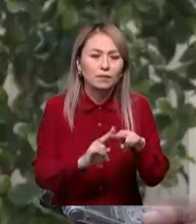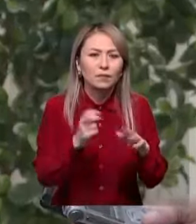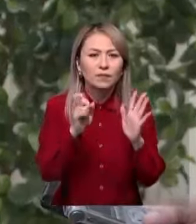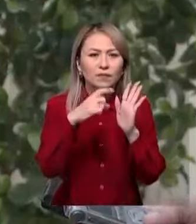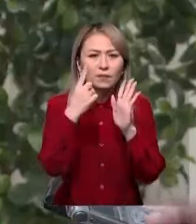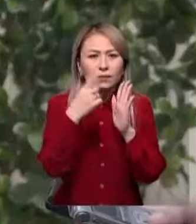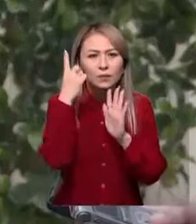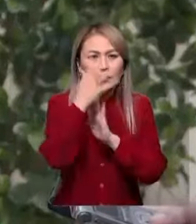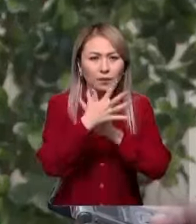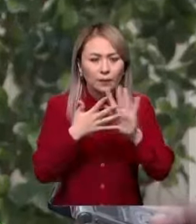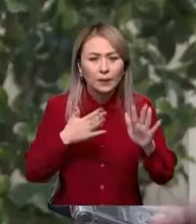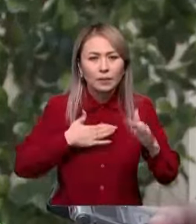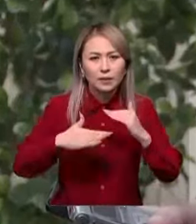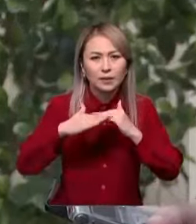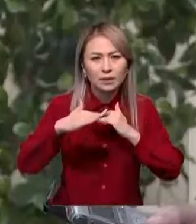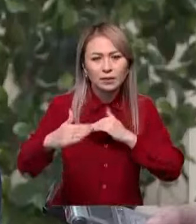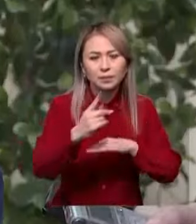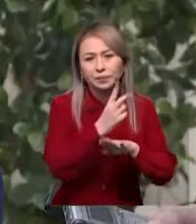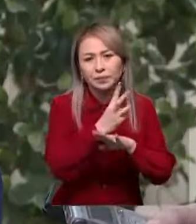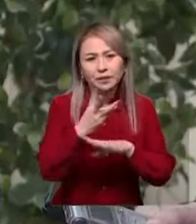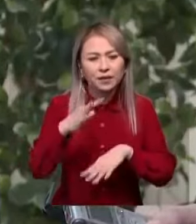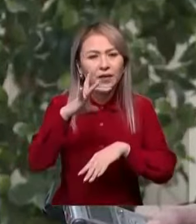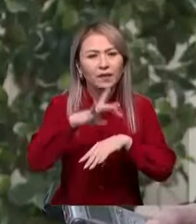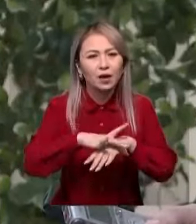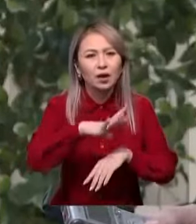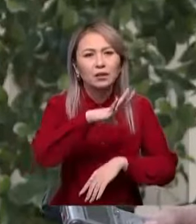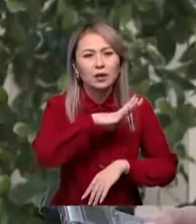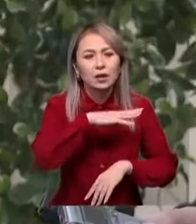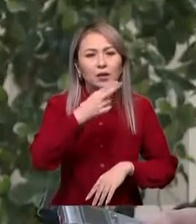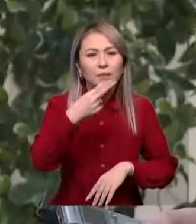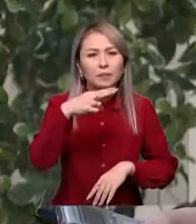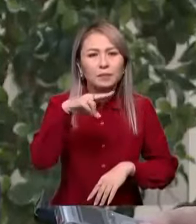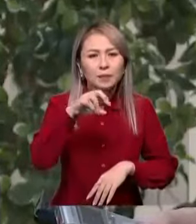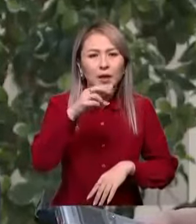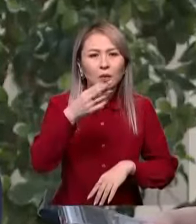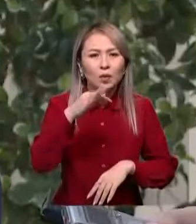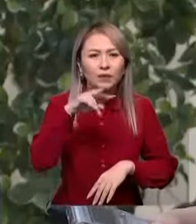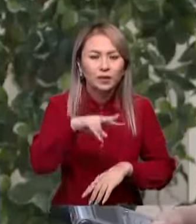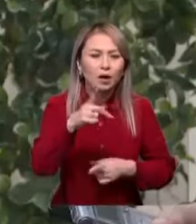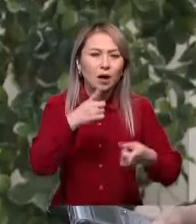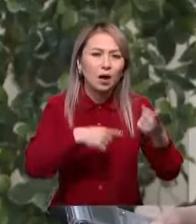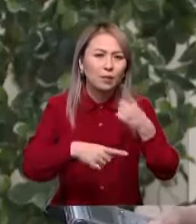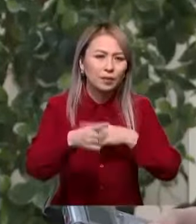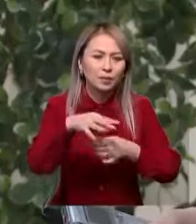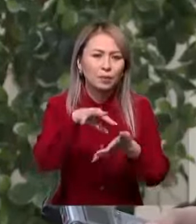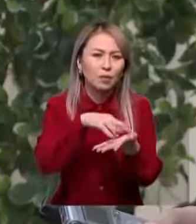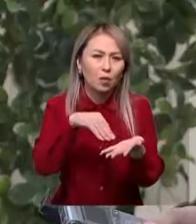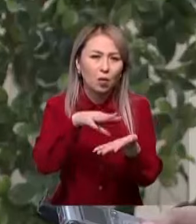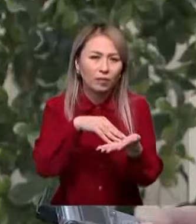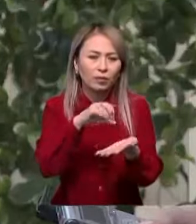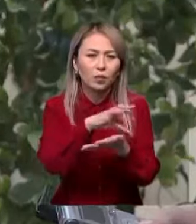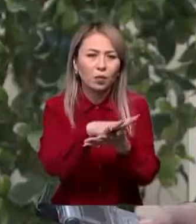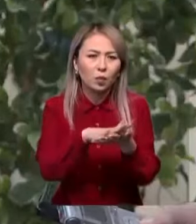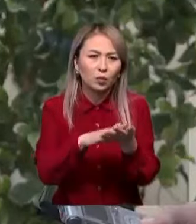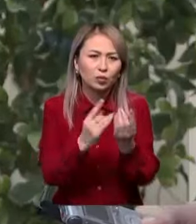түсінемін. Біздің елімізде бірнеше факт болды. Педофилия мен жазасын өтеп қайтып келіп, сол педофилия одан